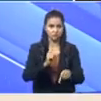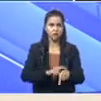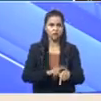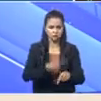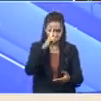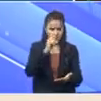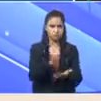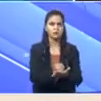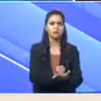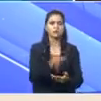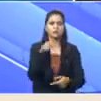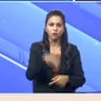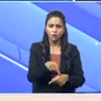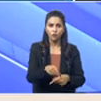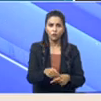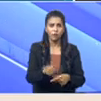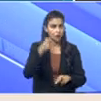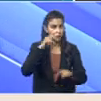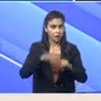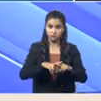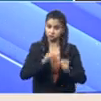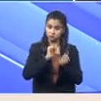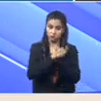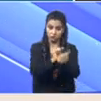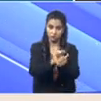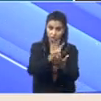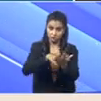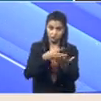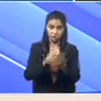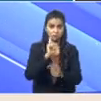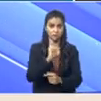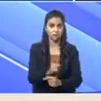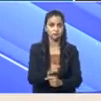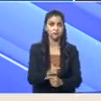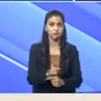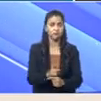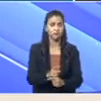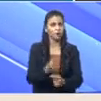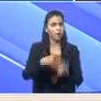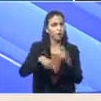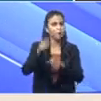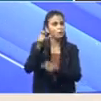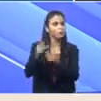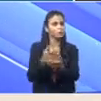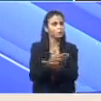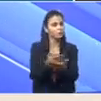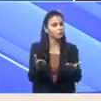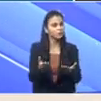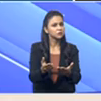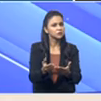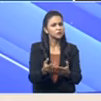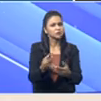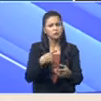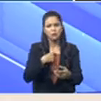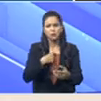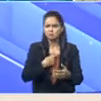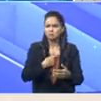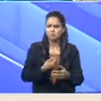फैसला करना होगा, वरना आपको गिरफ्तार करना पड़ेगा। ये लोग पीड़ित पर